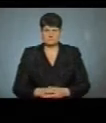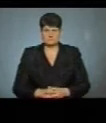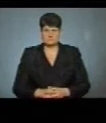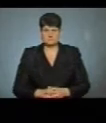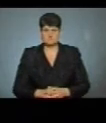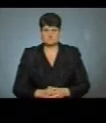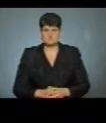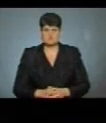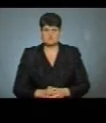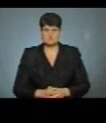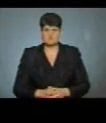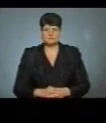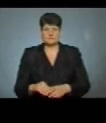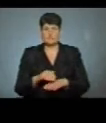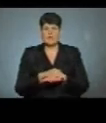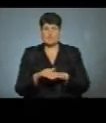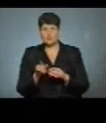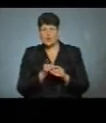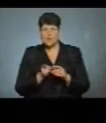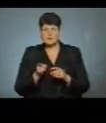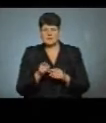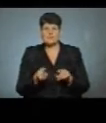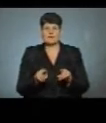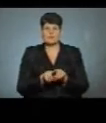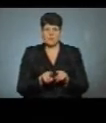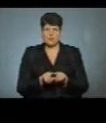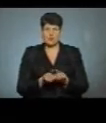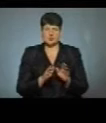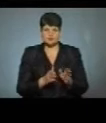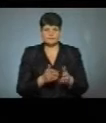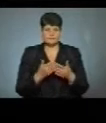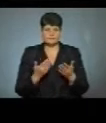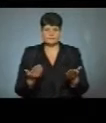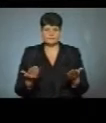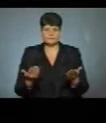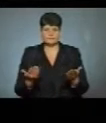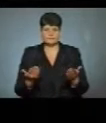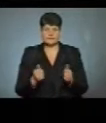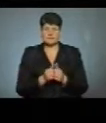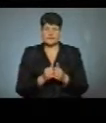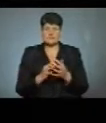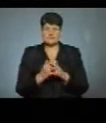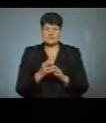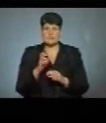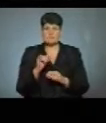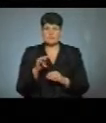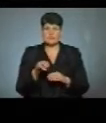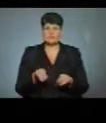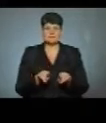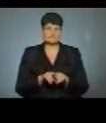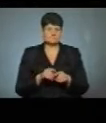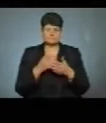На вулиці Об'їзній також. Біля села Біла їх наразі теж